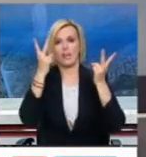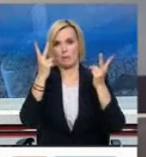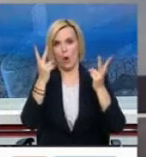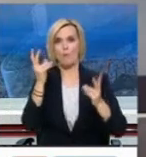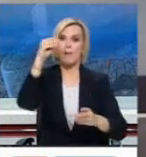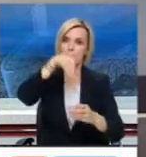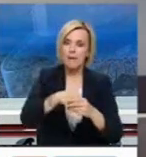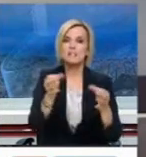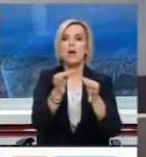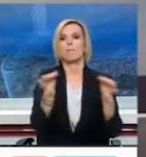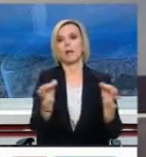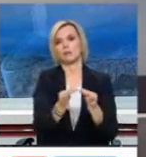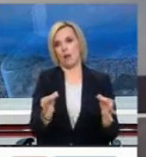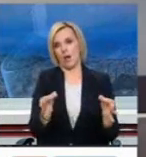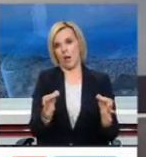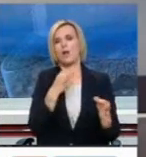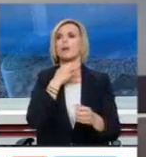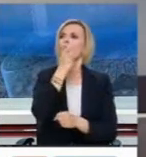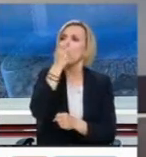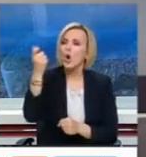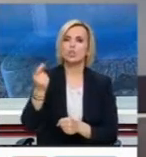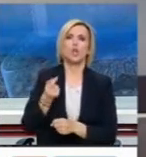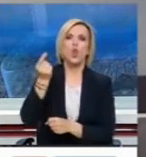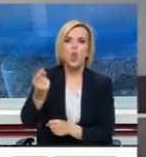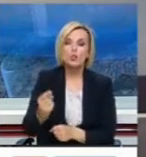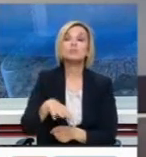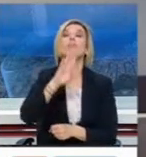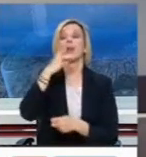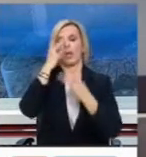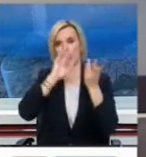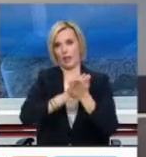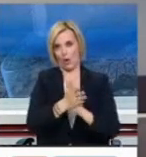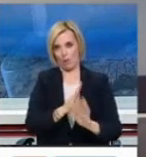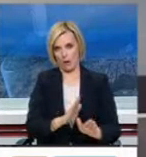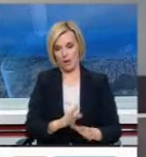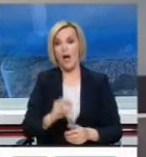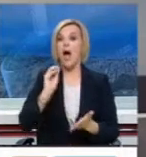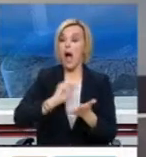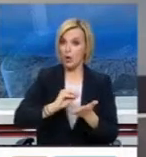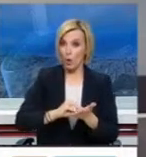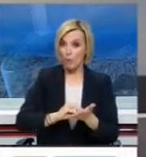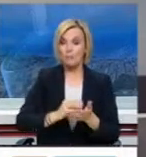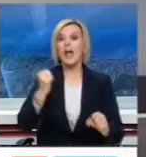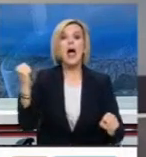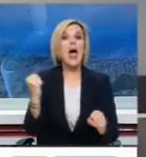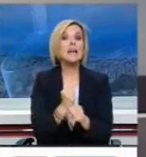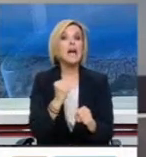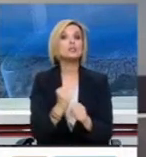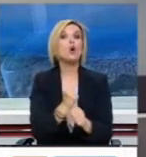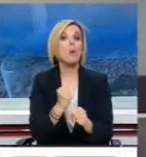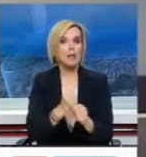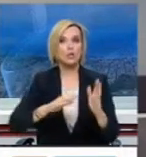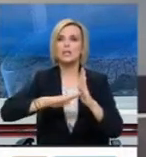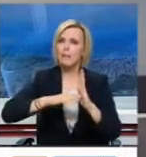ευνοϊκά μέτρα αναστολής οφειλών, δόσεων και καταβολών προς το δημόσιο. Δέκατον, ο εργαζόμενος για να λάβει την